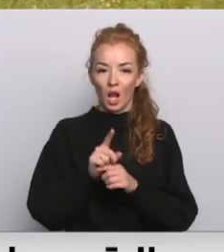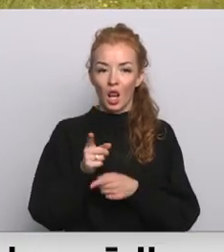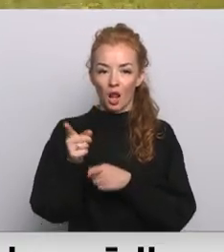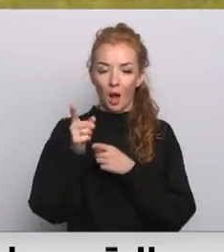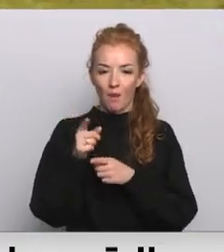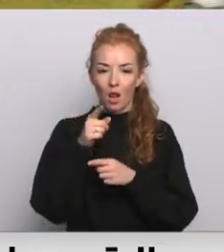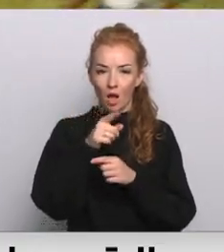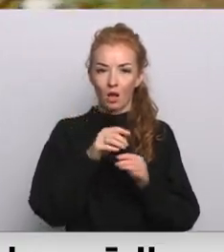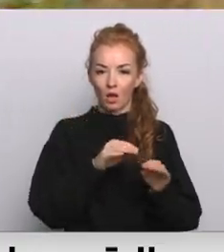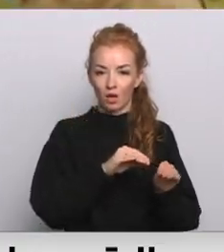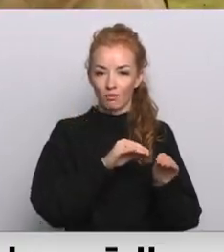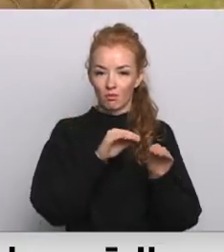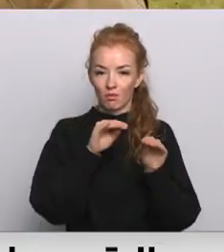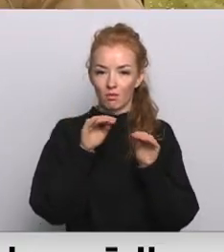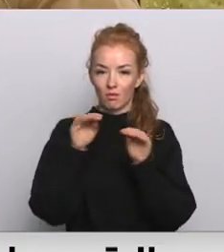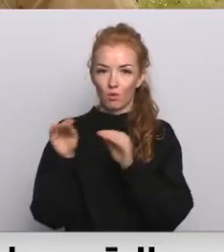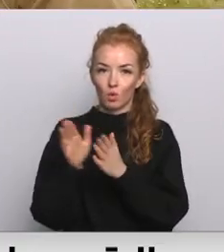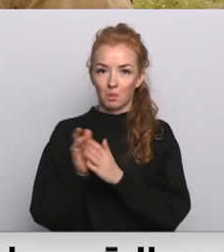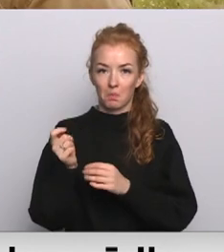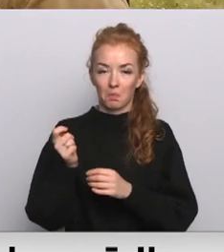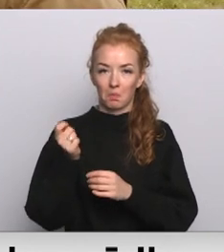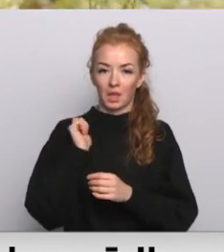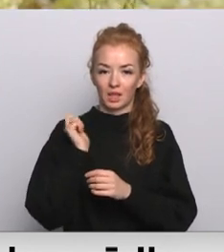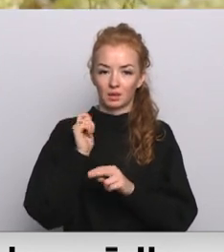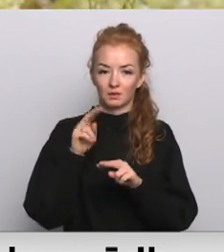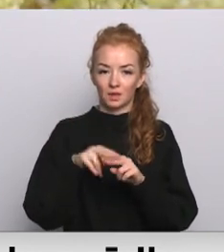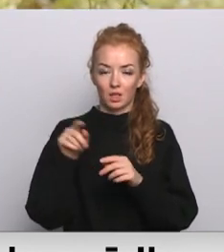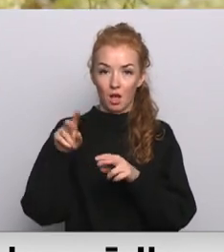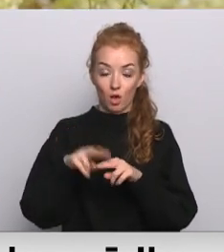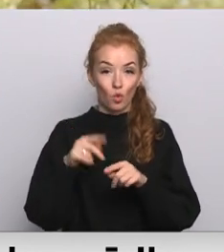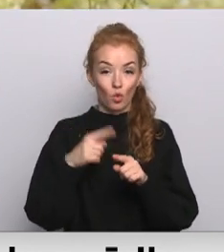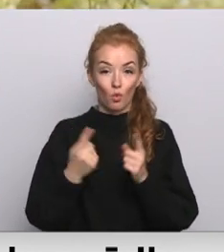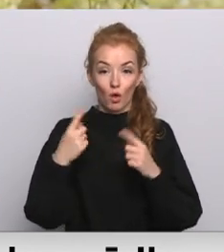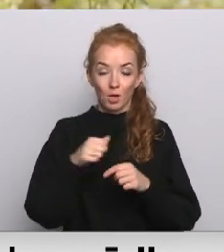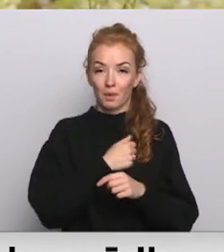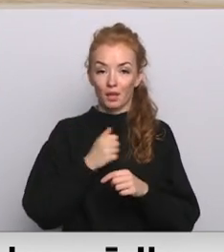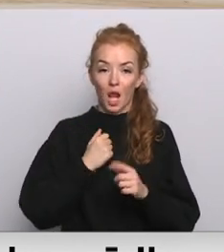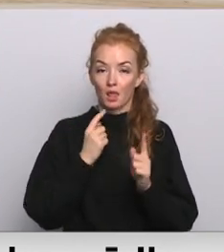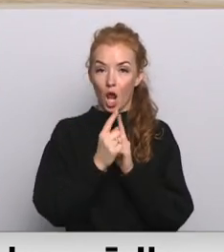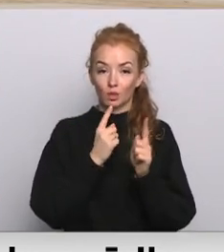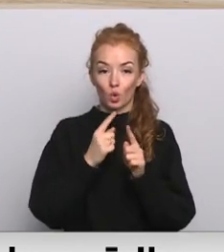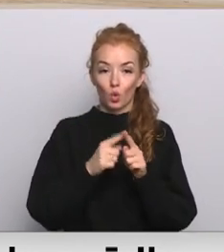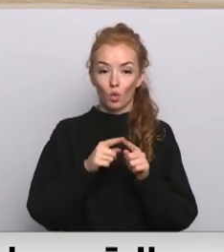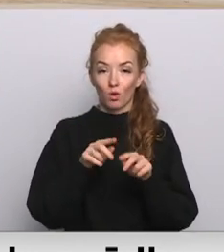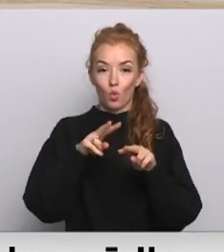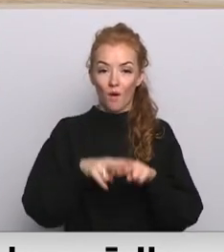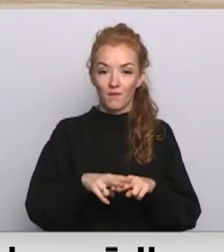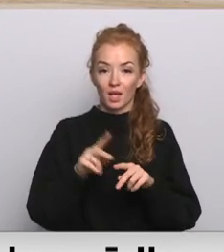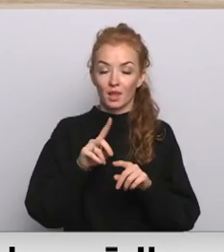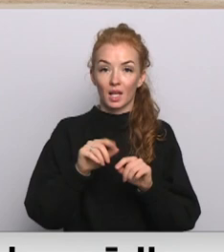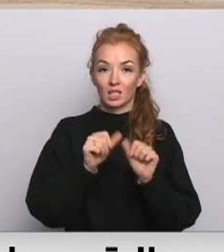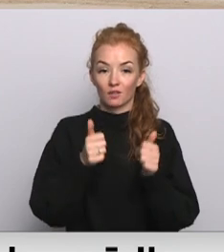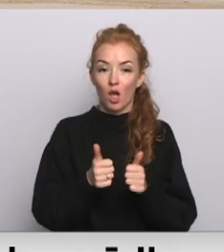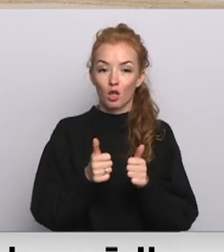Tos tā kā uz klēts, uz pirts vietas iezīmēja. Jā. Šobrīd militārā transporta un aprīkojuma novietne izstāde ir